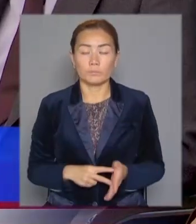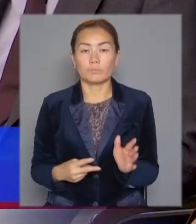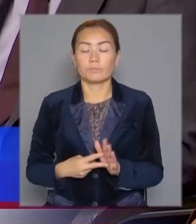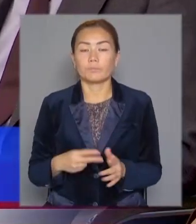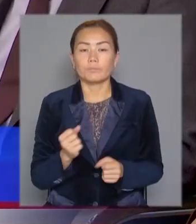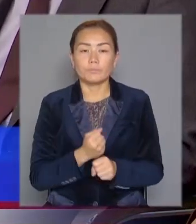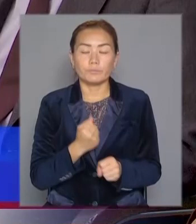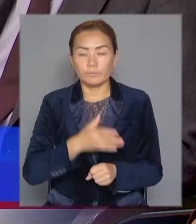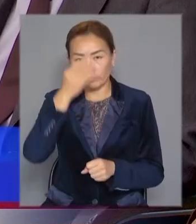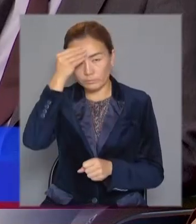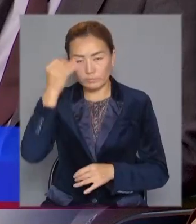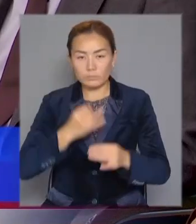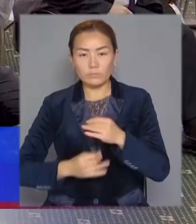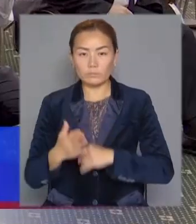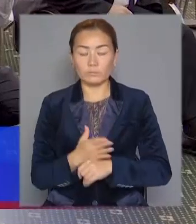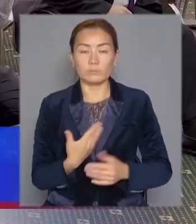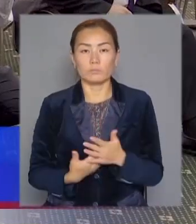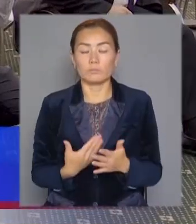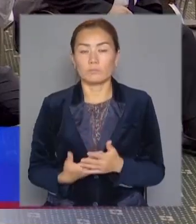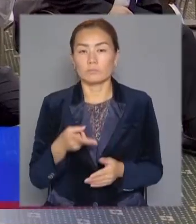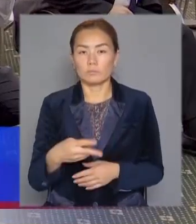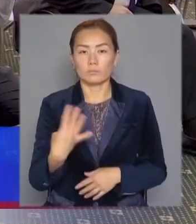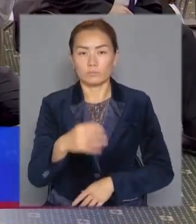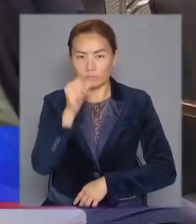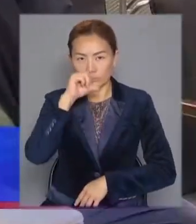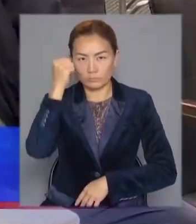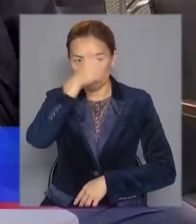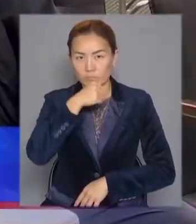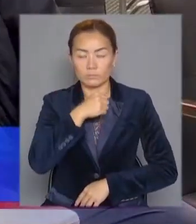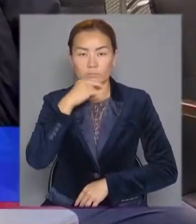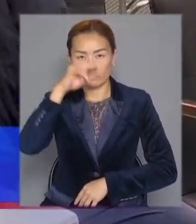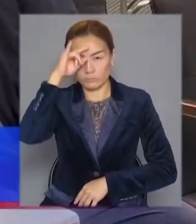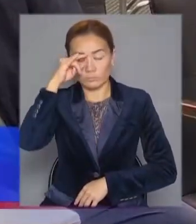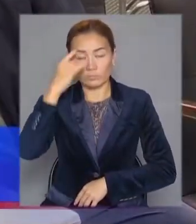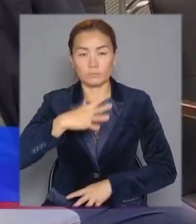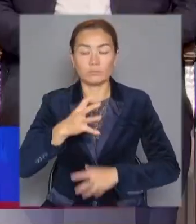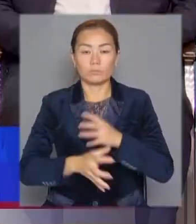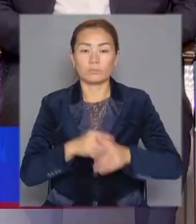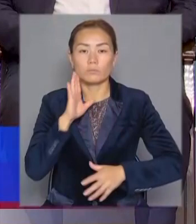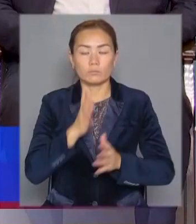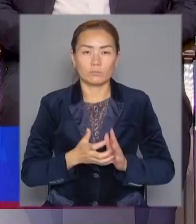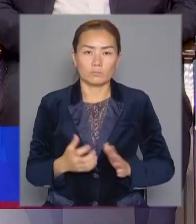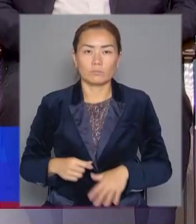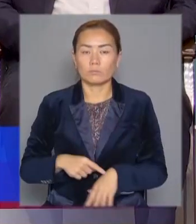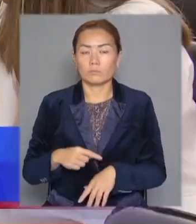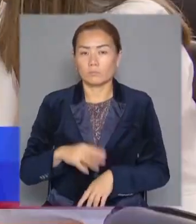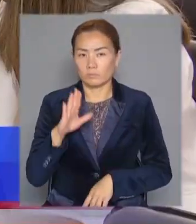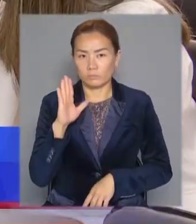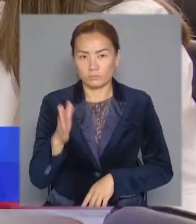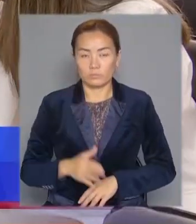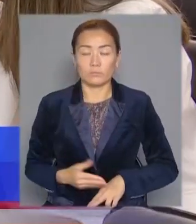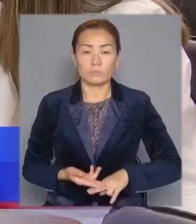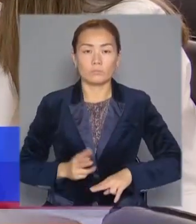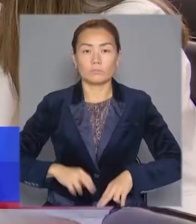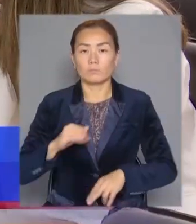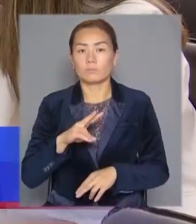мен спикерлер өз ойларын білдірді. Атап айтқанда 2040 жылға қарай тек Қазақстанда емес, бүкіл әлемде су тапшылығы болады, деді мамандар.